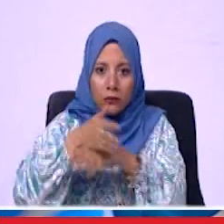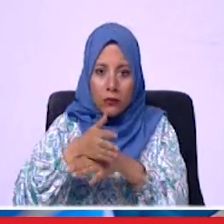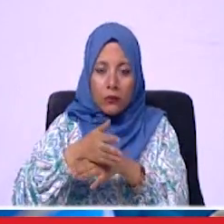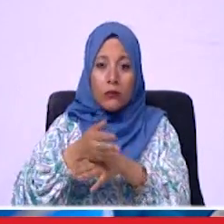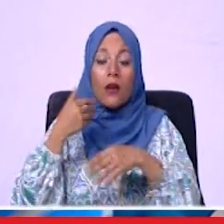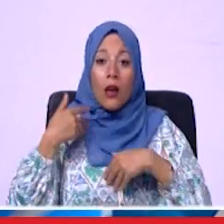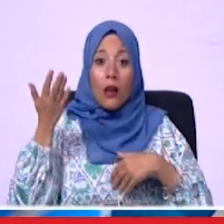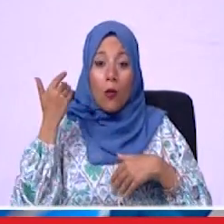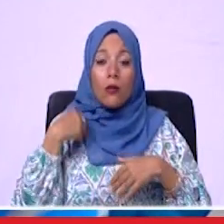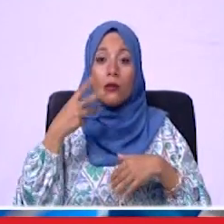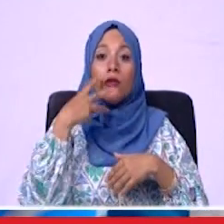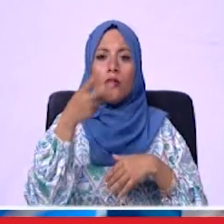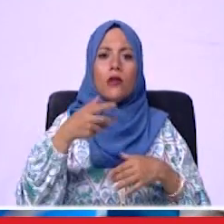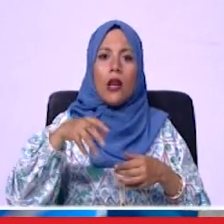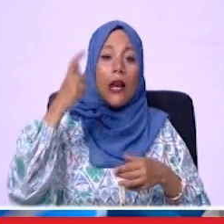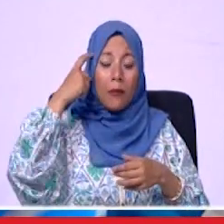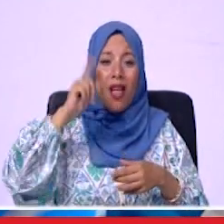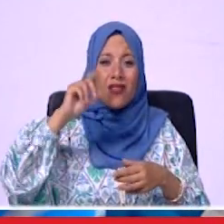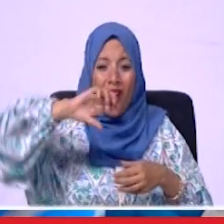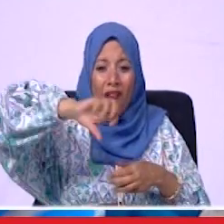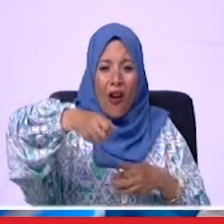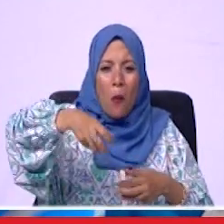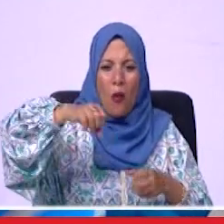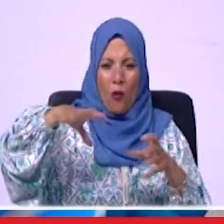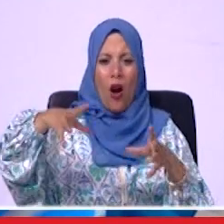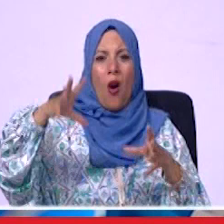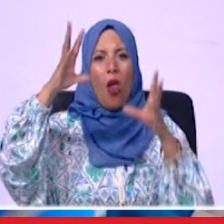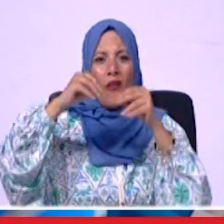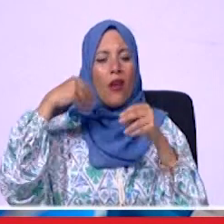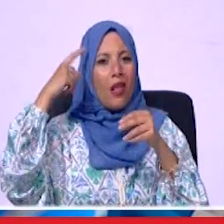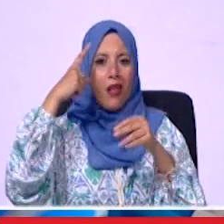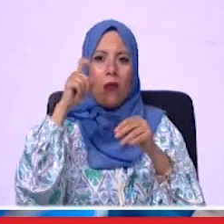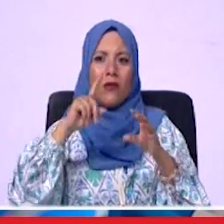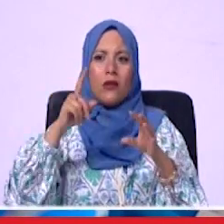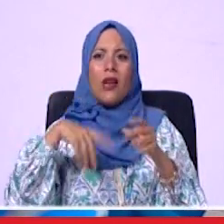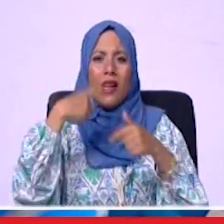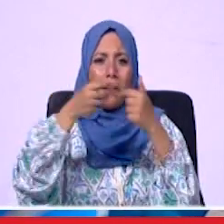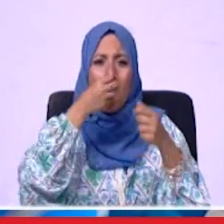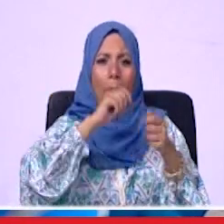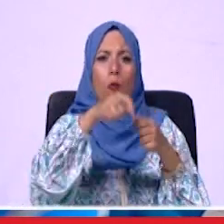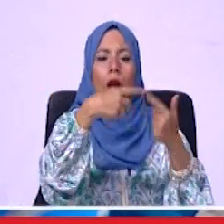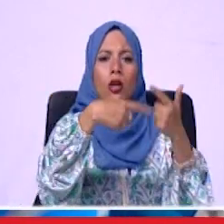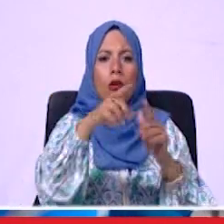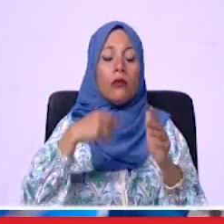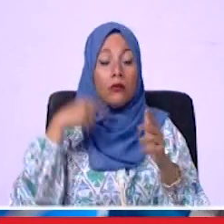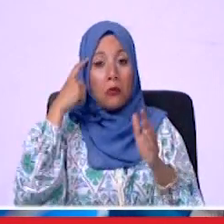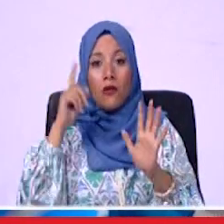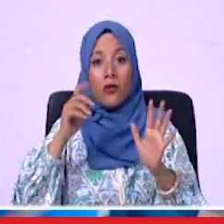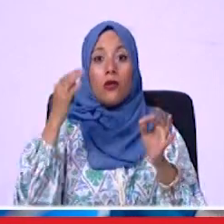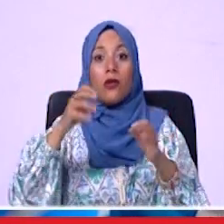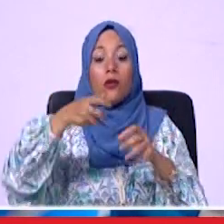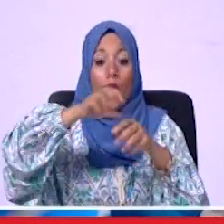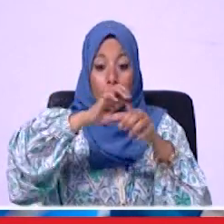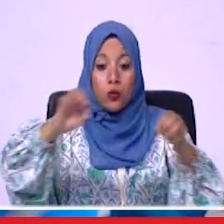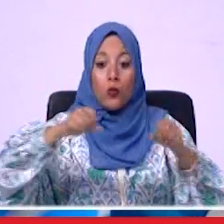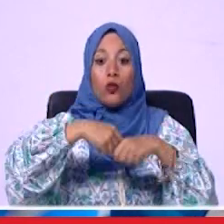فبدل ما اقفلها فتحتها، الغاز كان شغال على الاكل على البوتاجاز، يعني الخرطوم طاير،